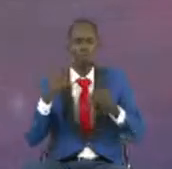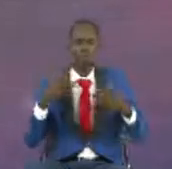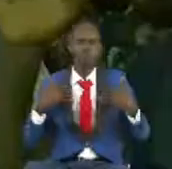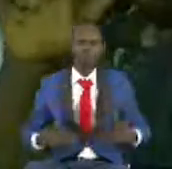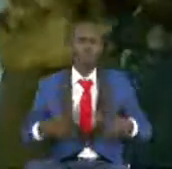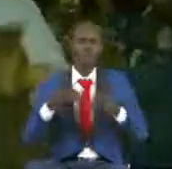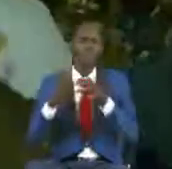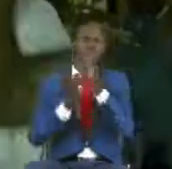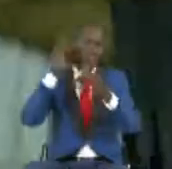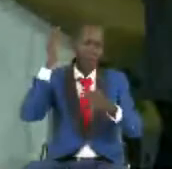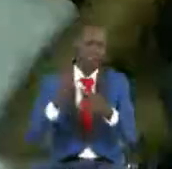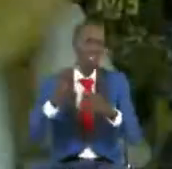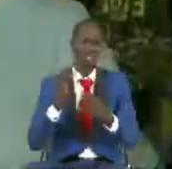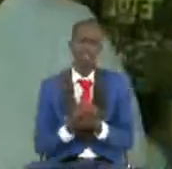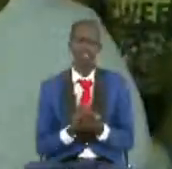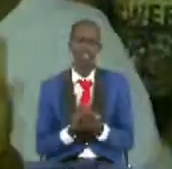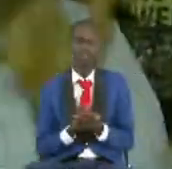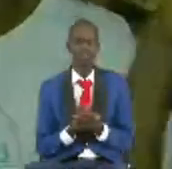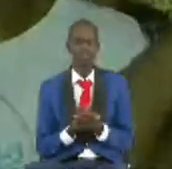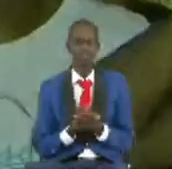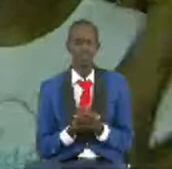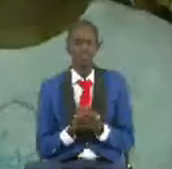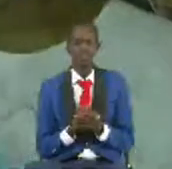au nom de Jésus.